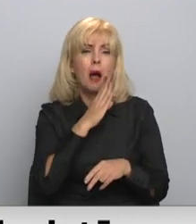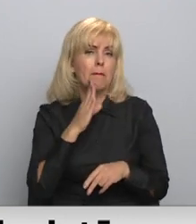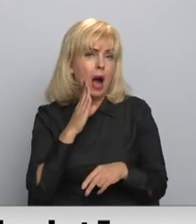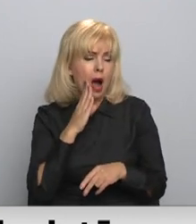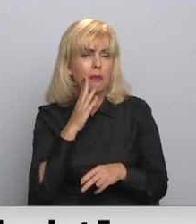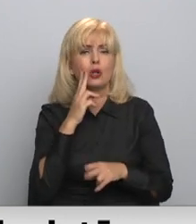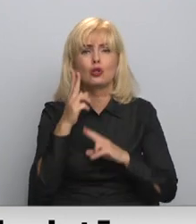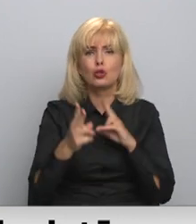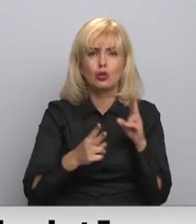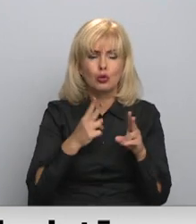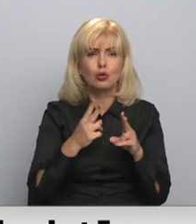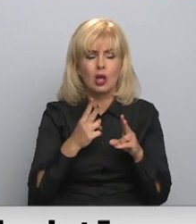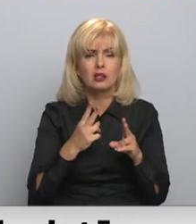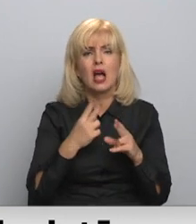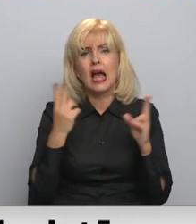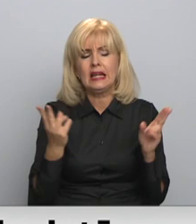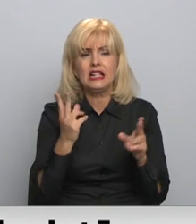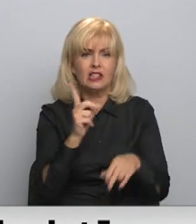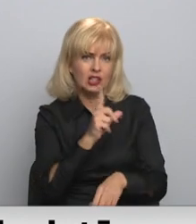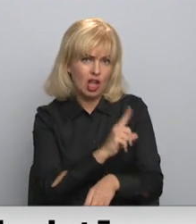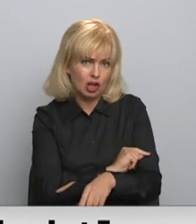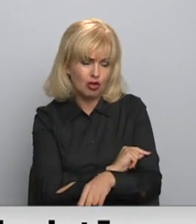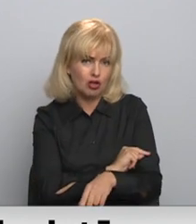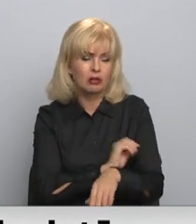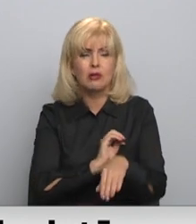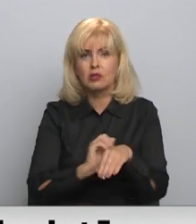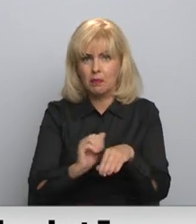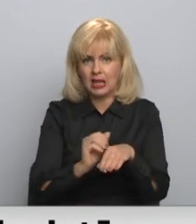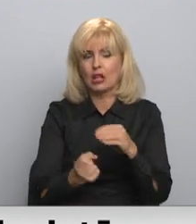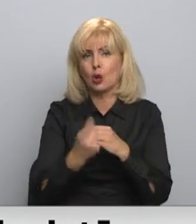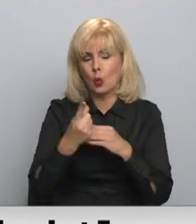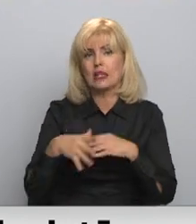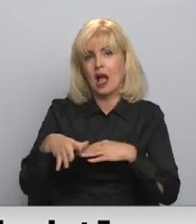arī sūdzas par izdegšanu un sāsinātu spriedzi ģimenēs.